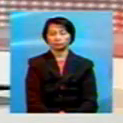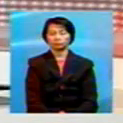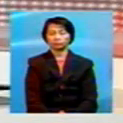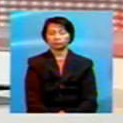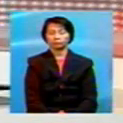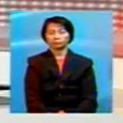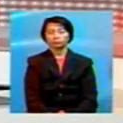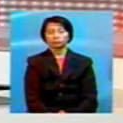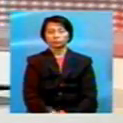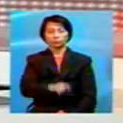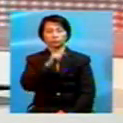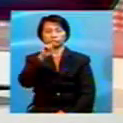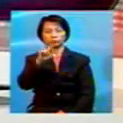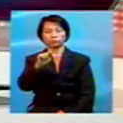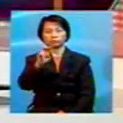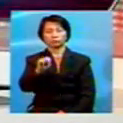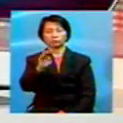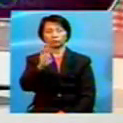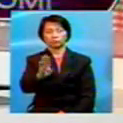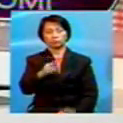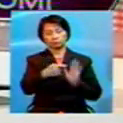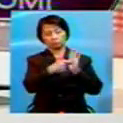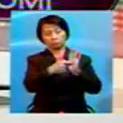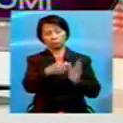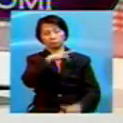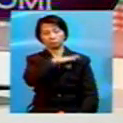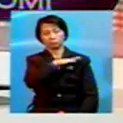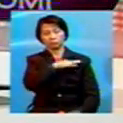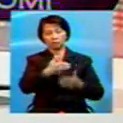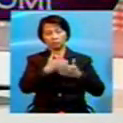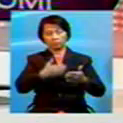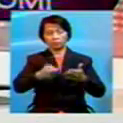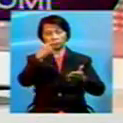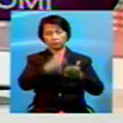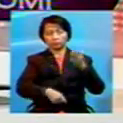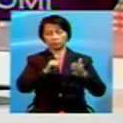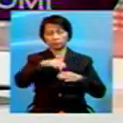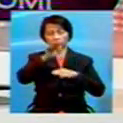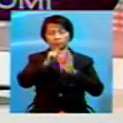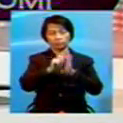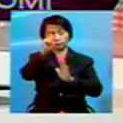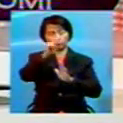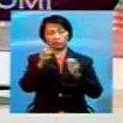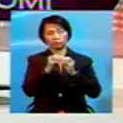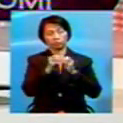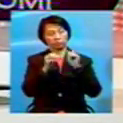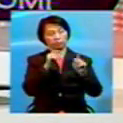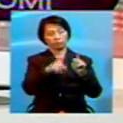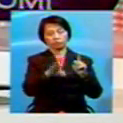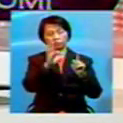baik tenaga nasional berhad tnb mencatatkan keuntungan sebelum Cukai yang lebih tinggi berjumlah